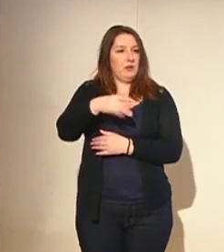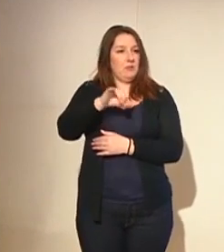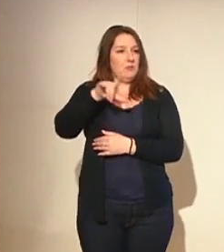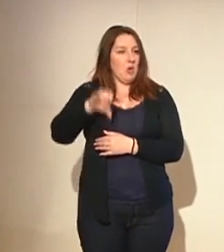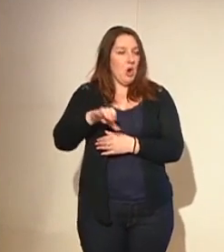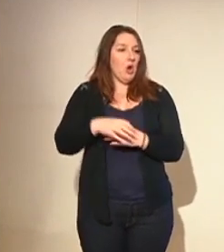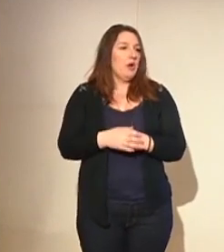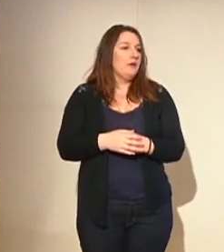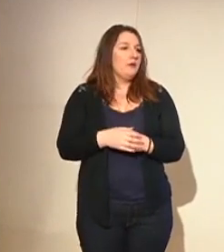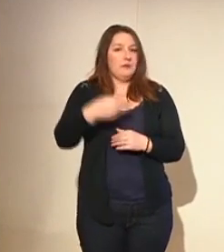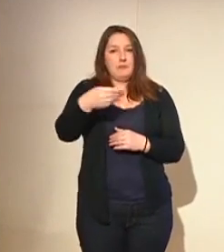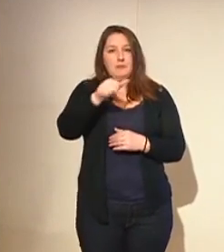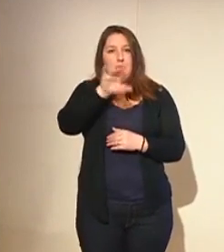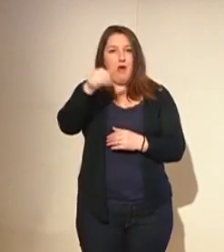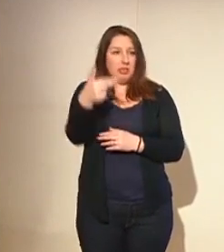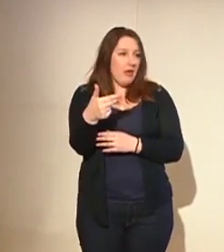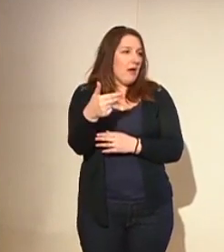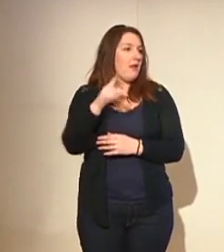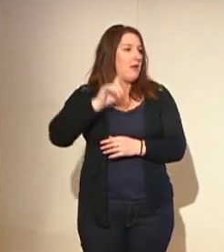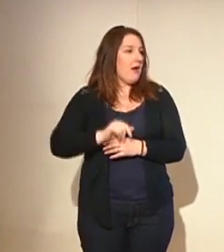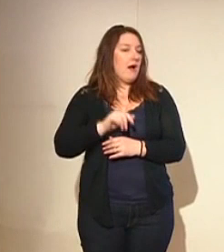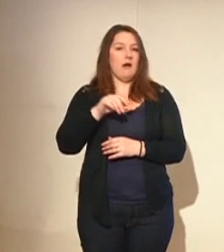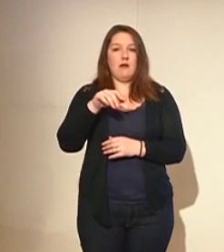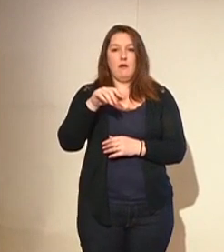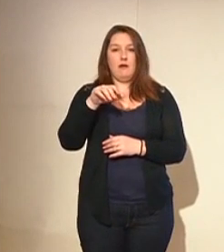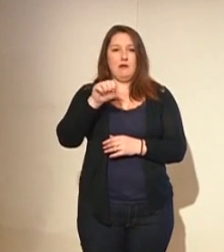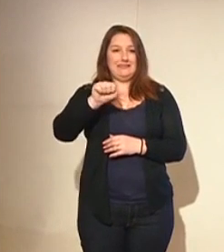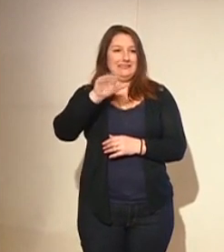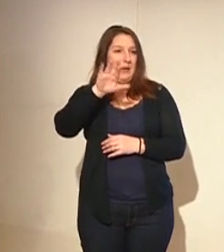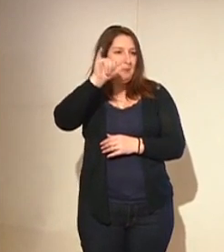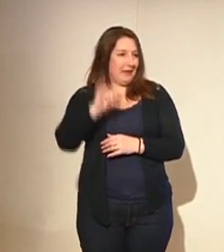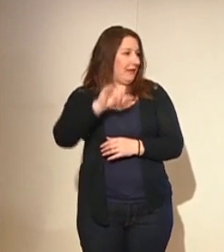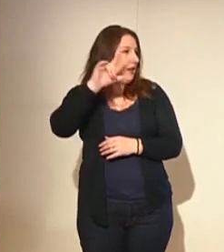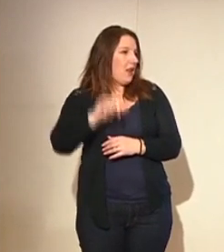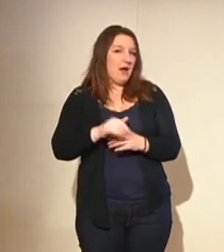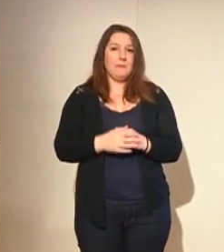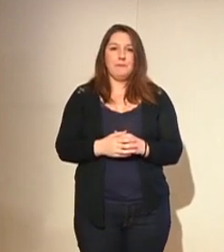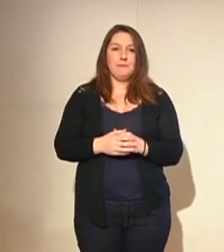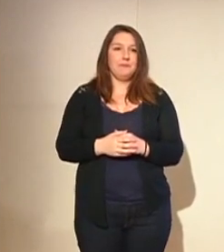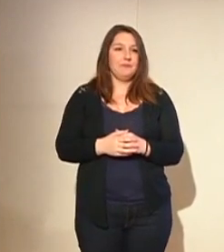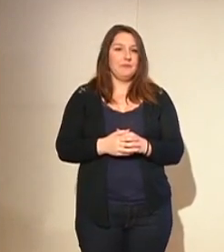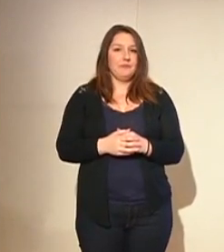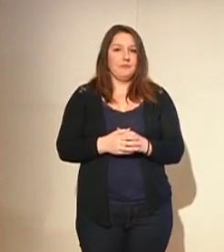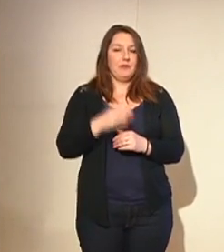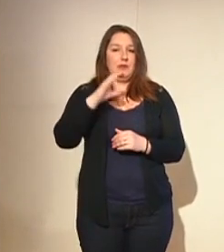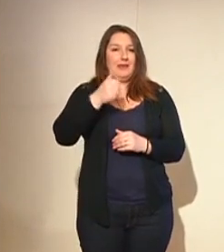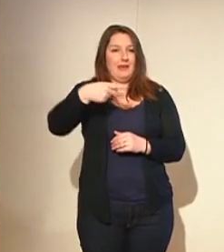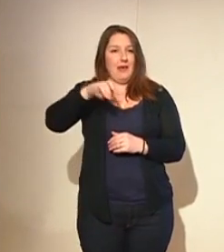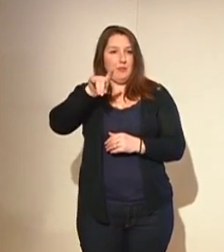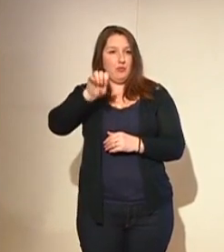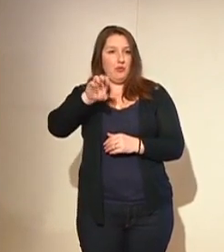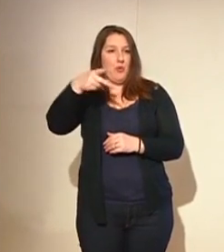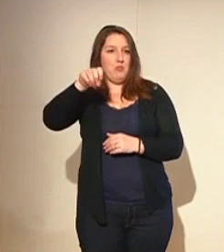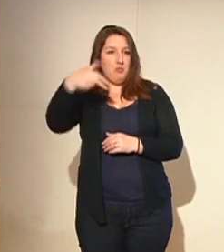présent Martin é Lisa présente Hakim Sabri présent euh Kera capde pont